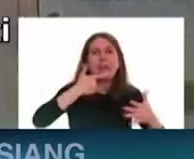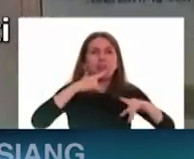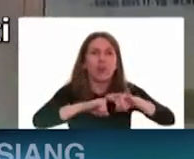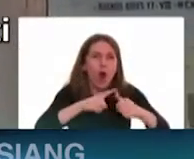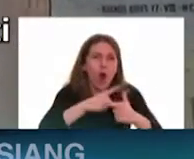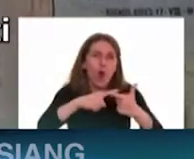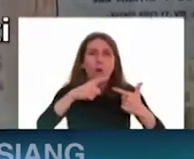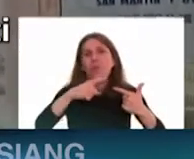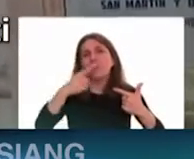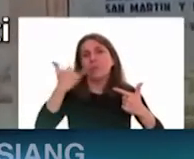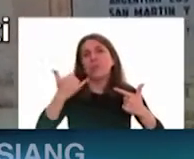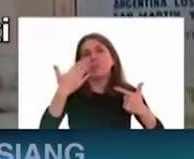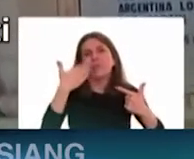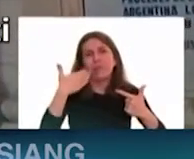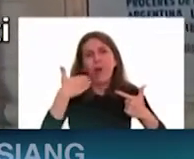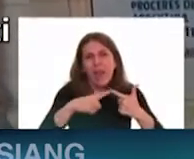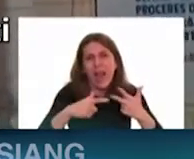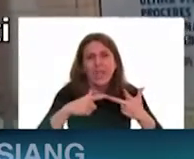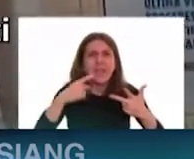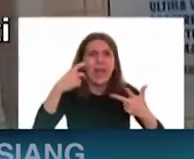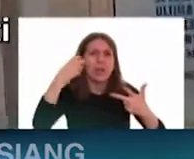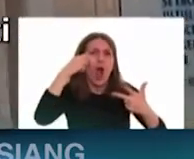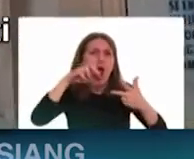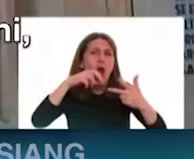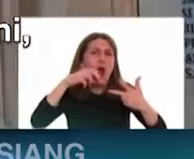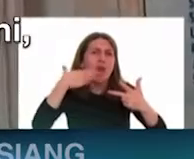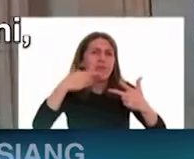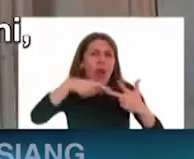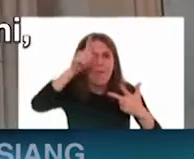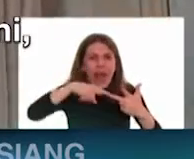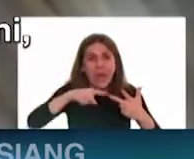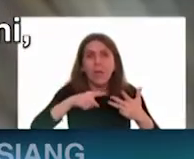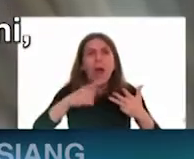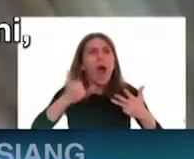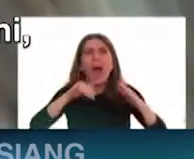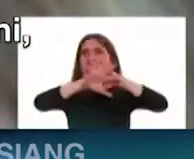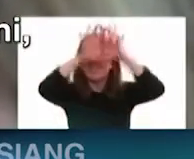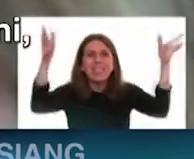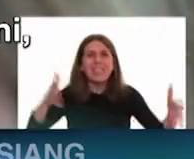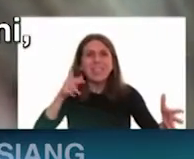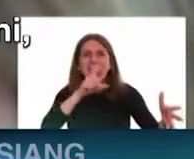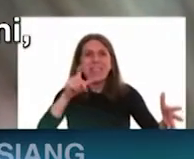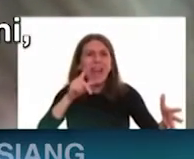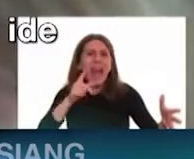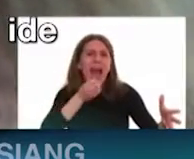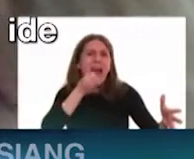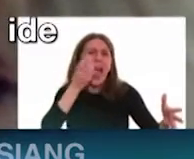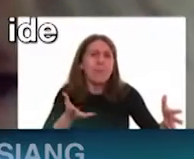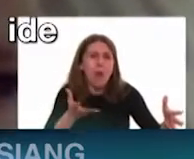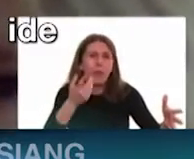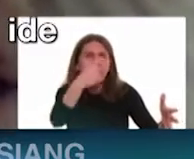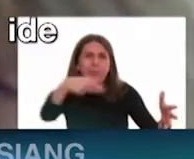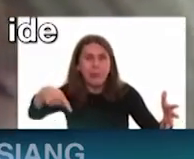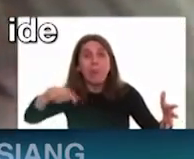polos konferensi as a Hai Betul ada biji sakit Centro cultural Adinda Aulia